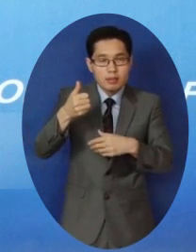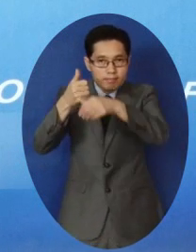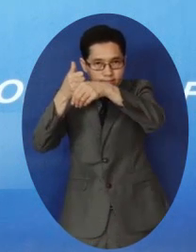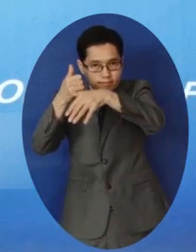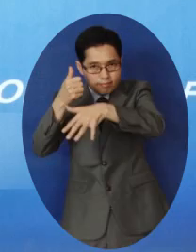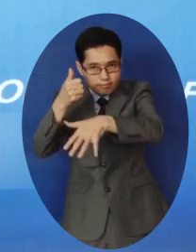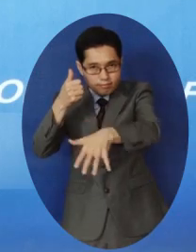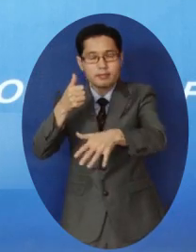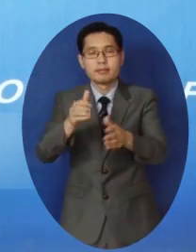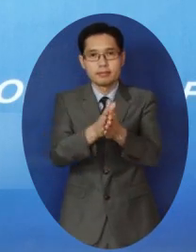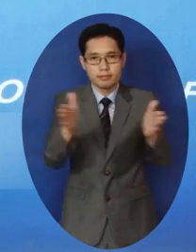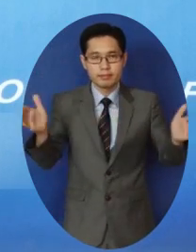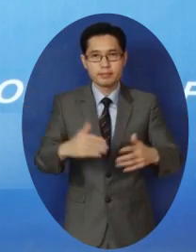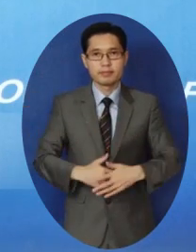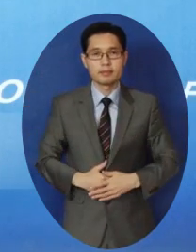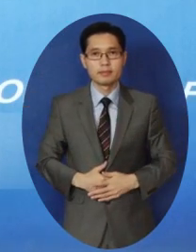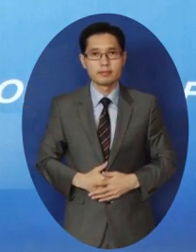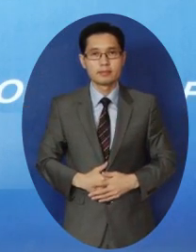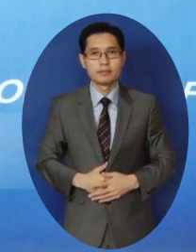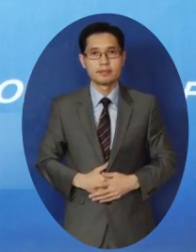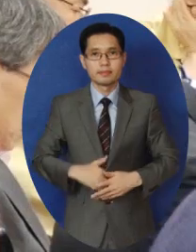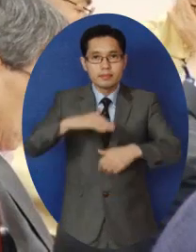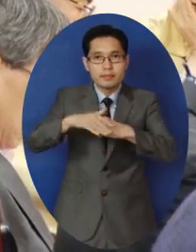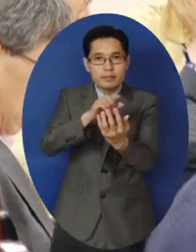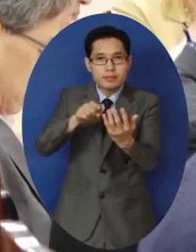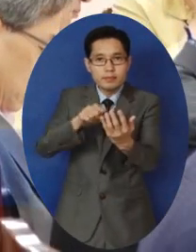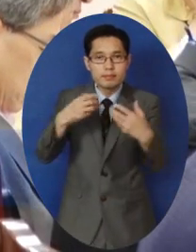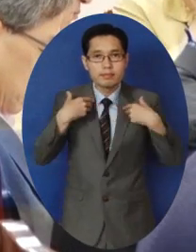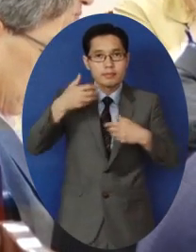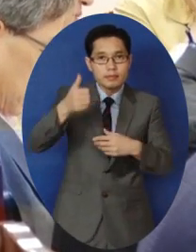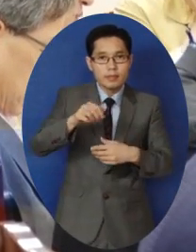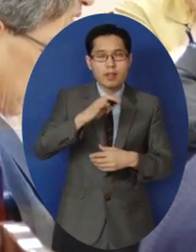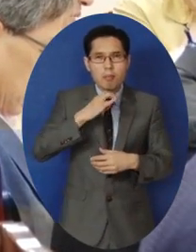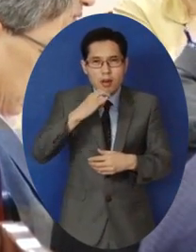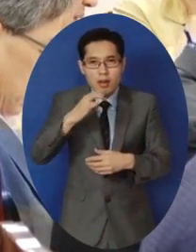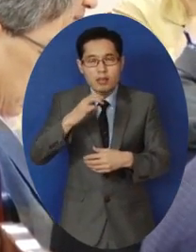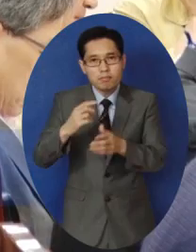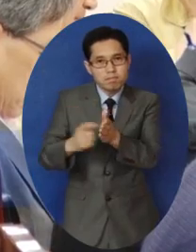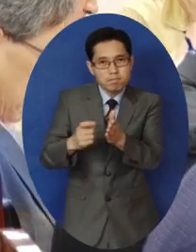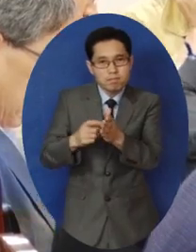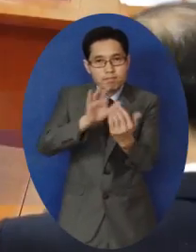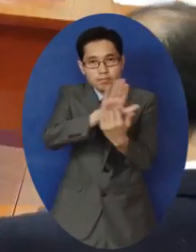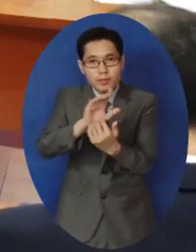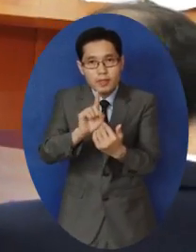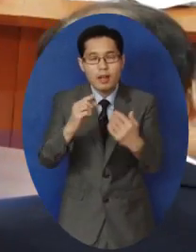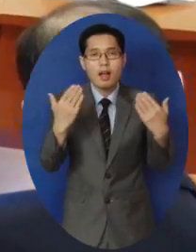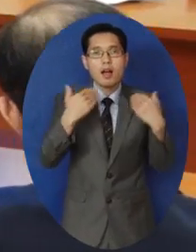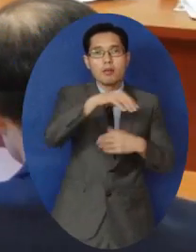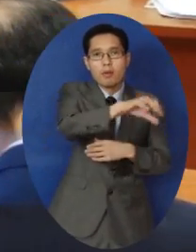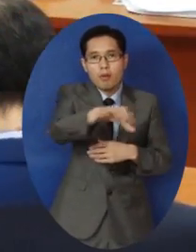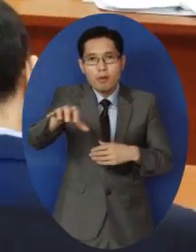반장으로 하는 비상대책반 운영에 들어갔습니다. 대구시교육청 메르스 비상대책반에서는 각급